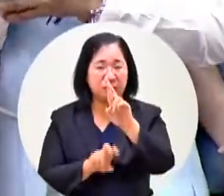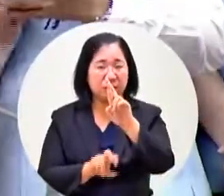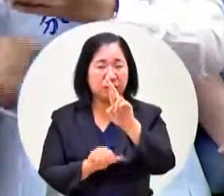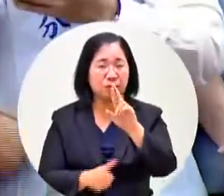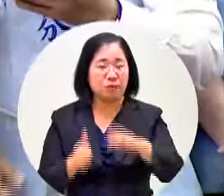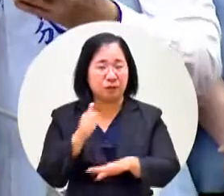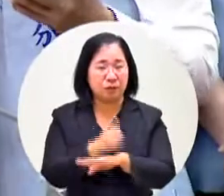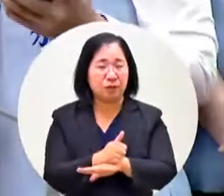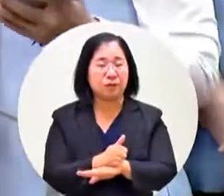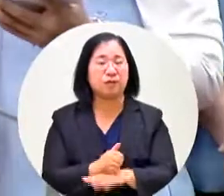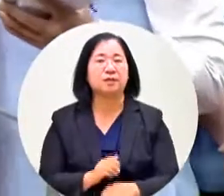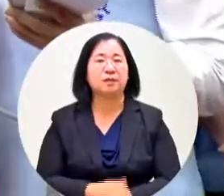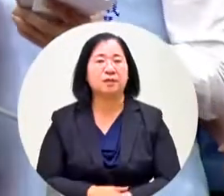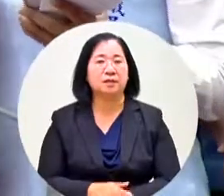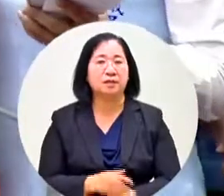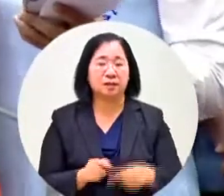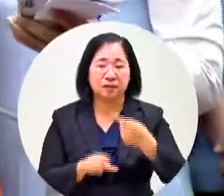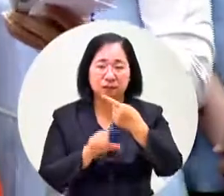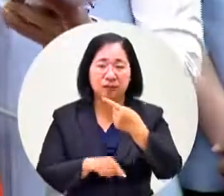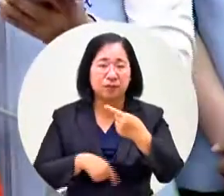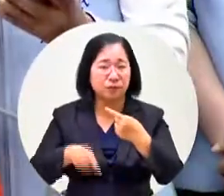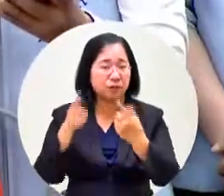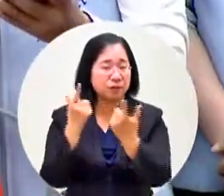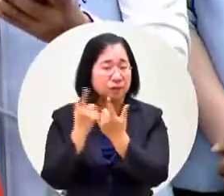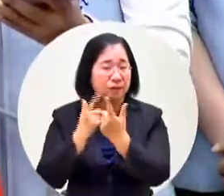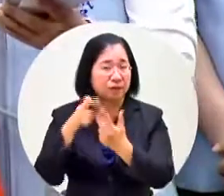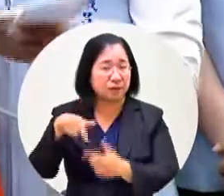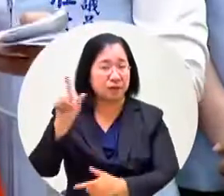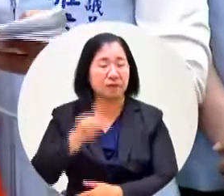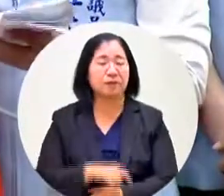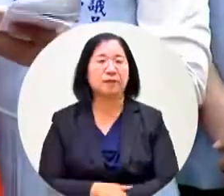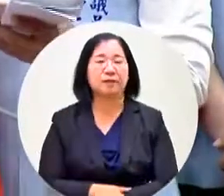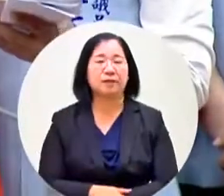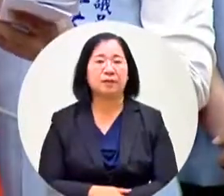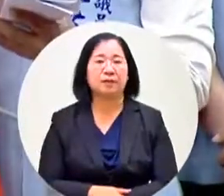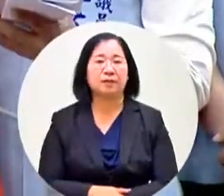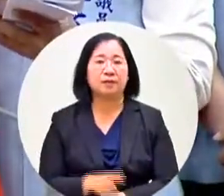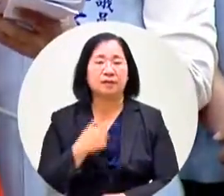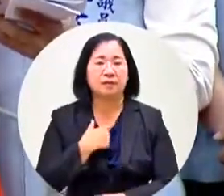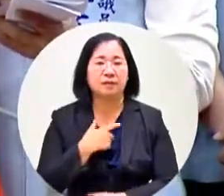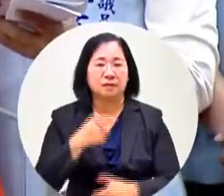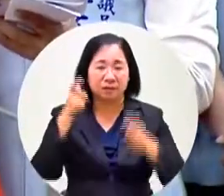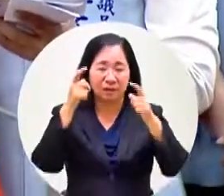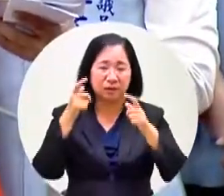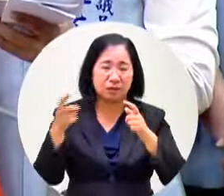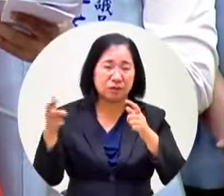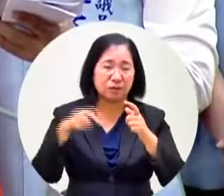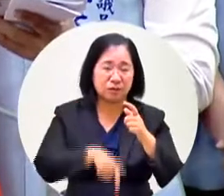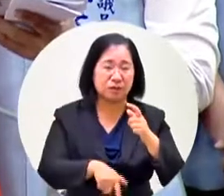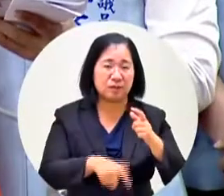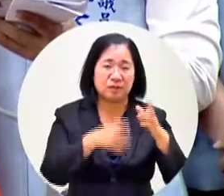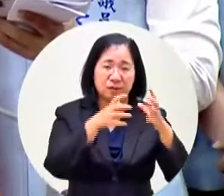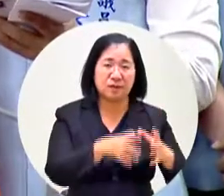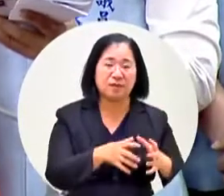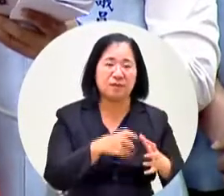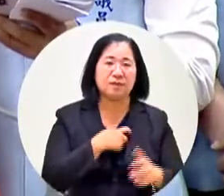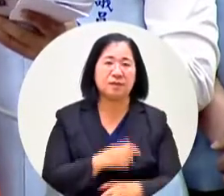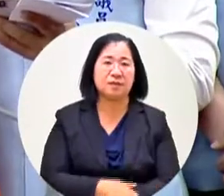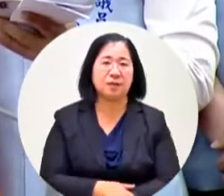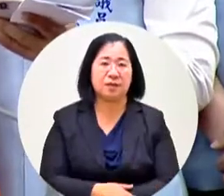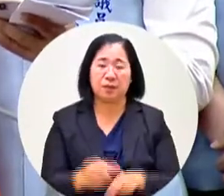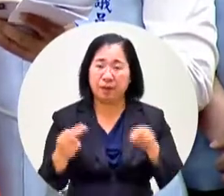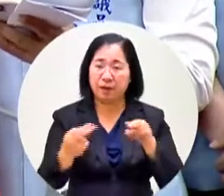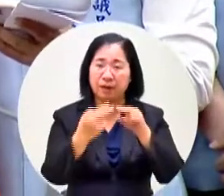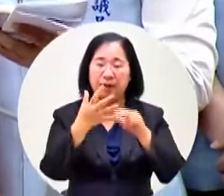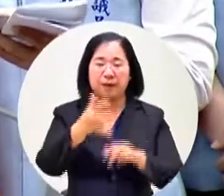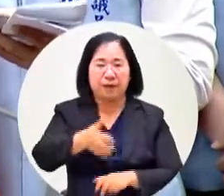候，在你就职之后，12月20号就职，一月份你就北上到台北一些在高雄有